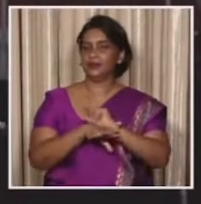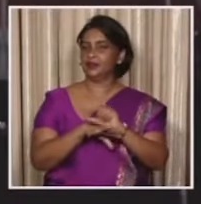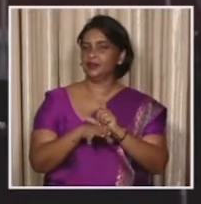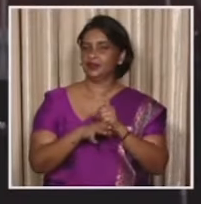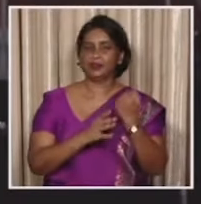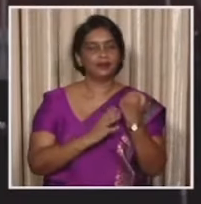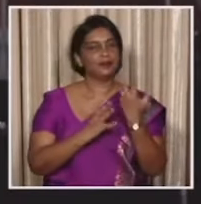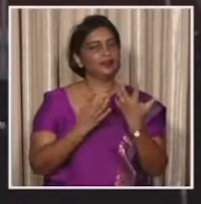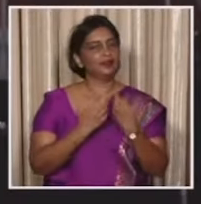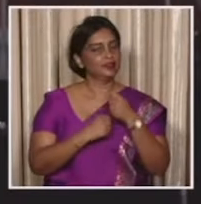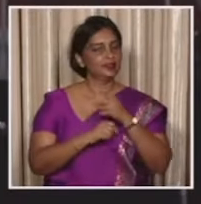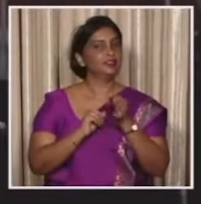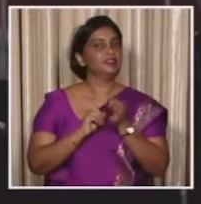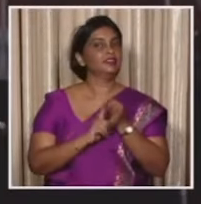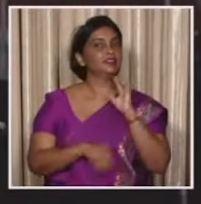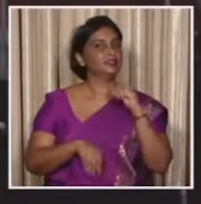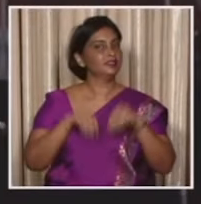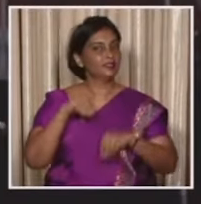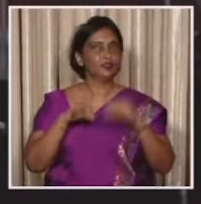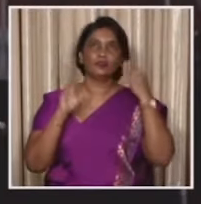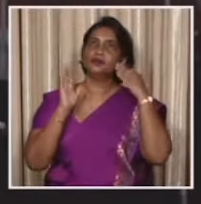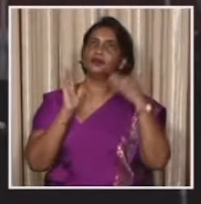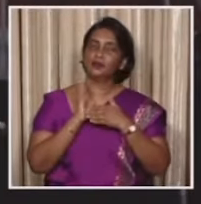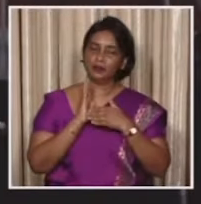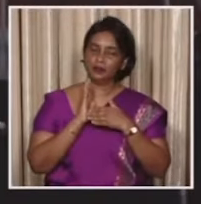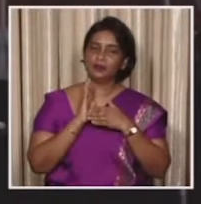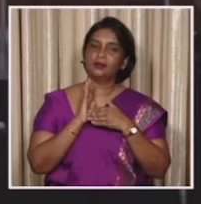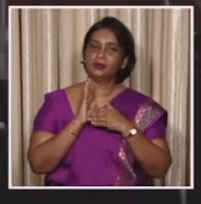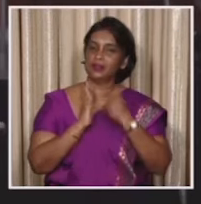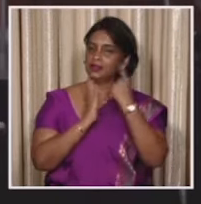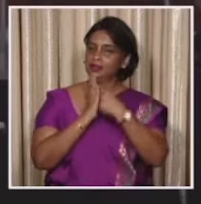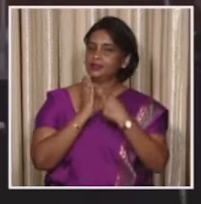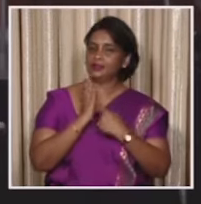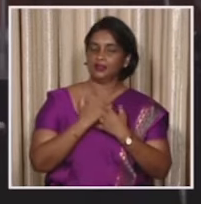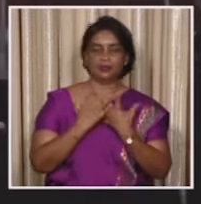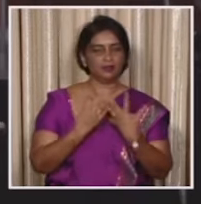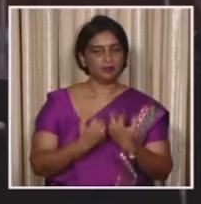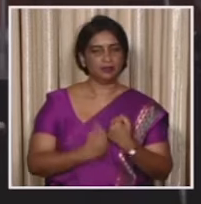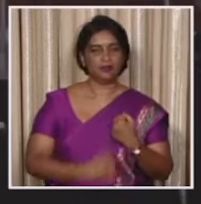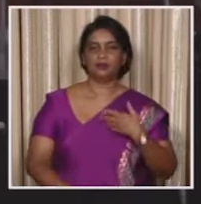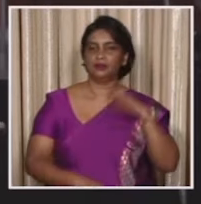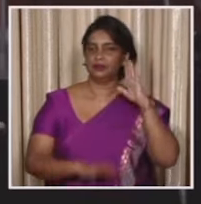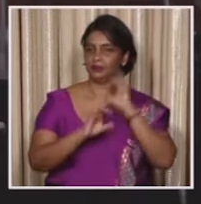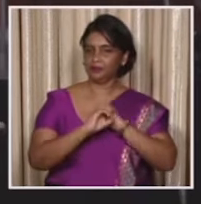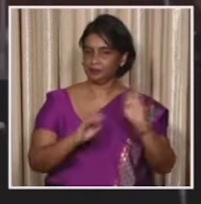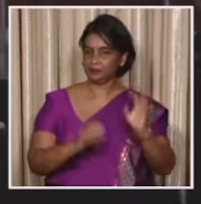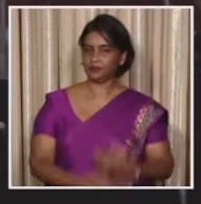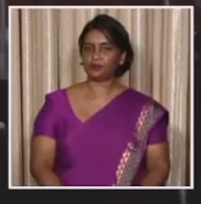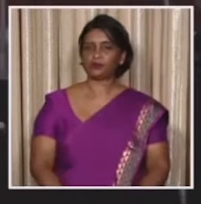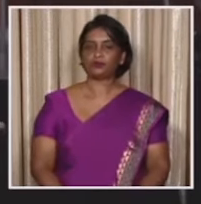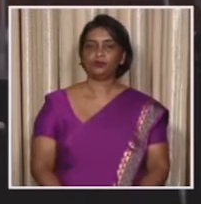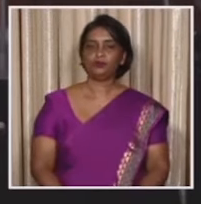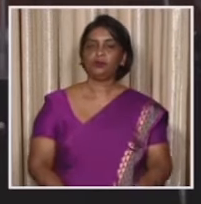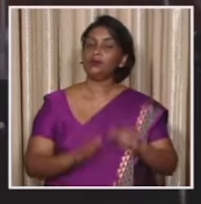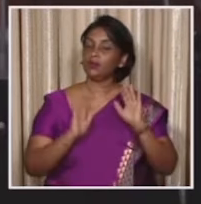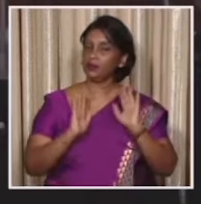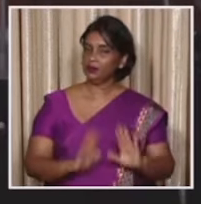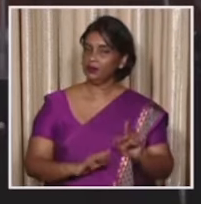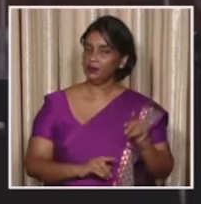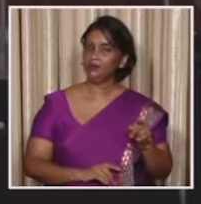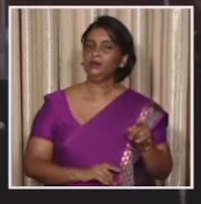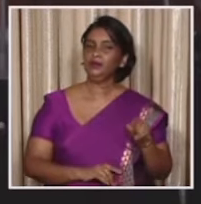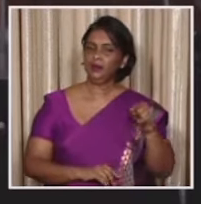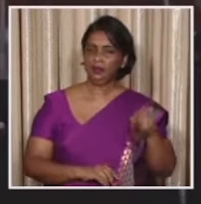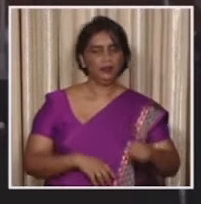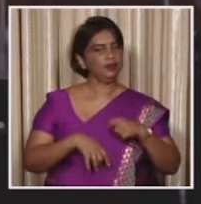ලැබෙනවා ජනාධිපතිවරණය පිළිබඳ නාම යෝජනා දිනය ප්‍රකාශයට පත් කරන්න. නමුත්